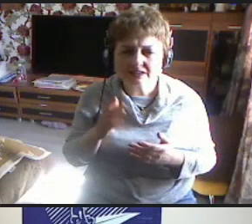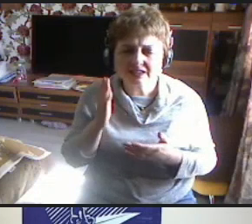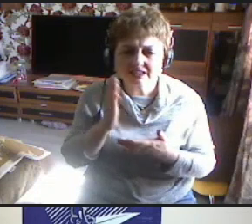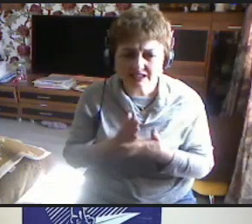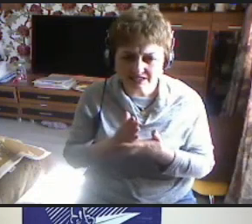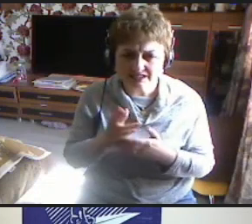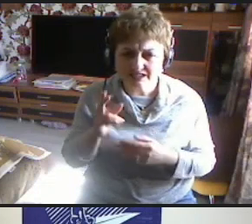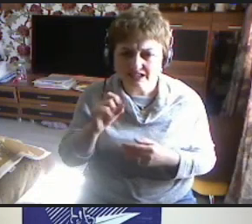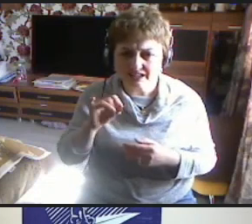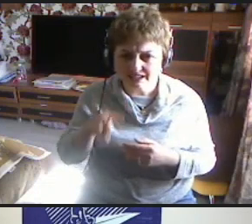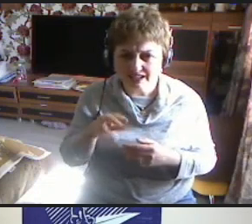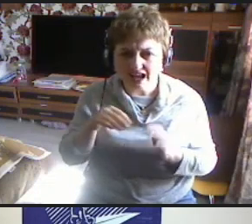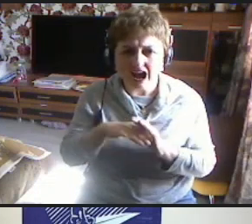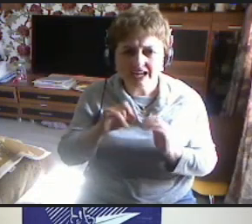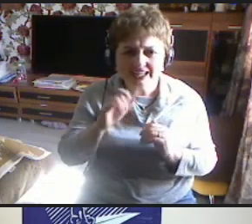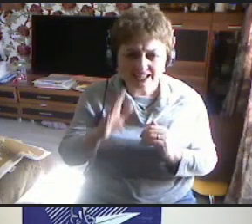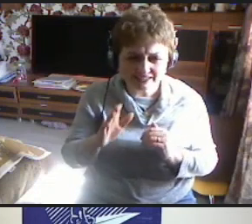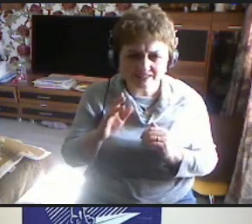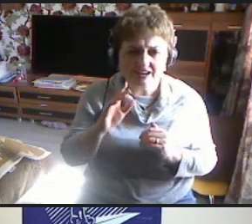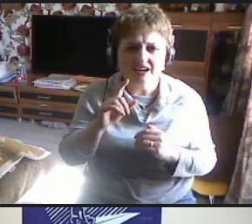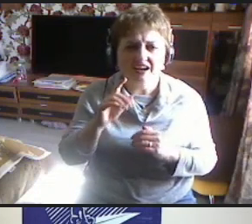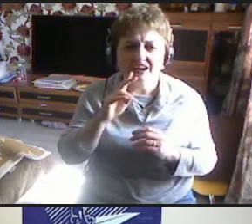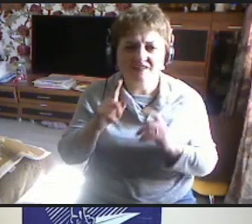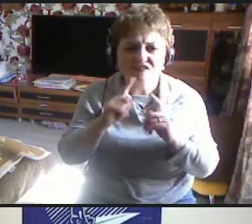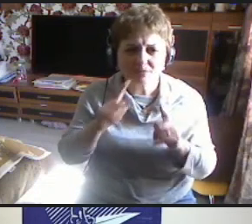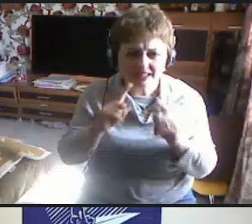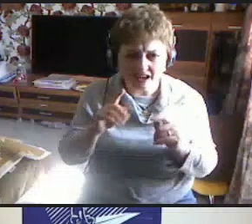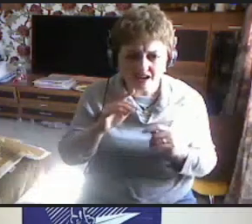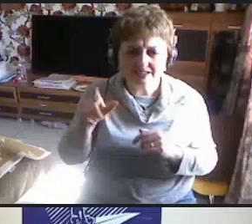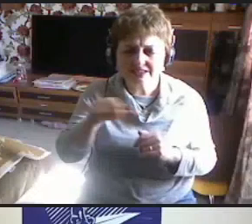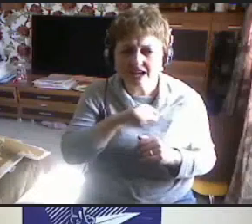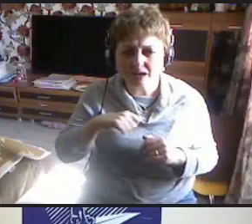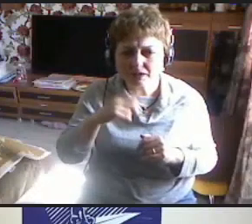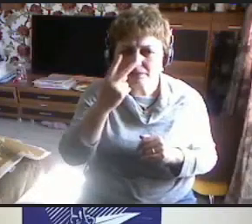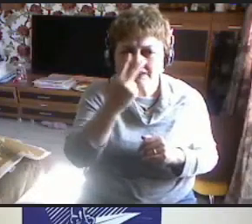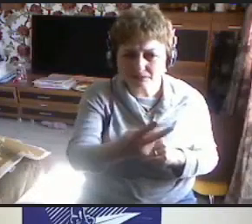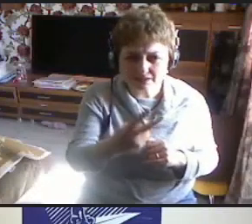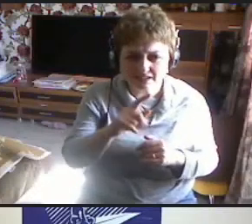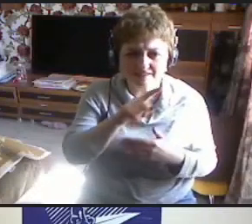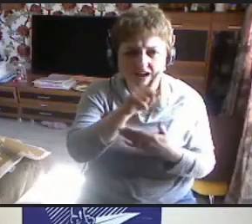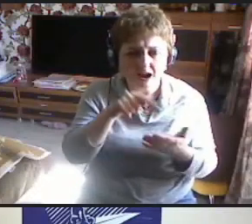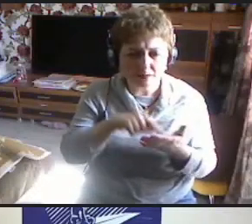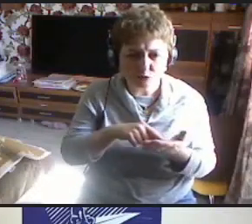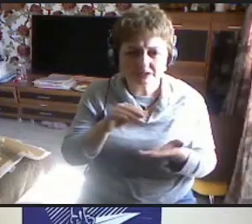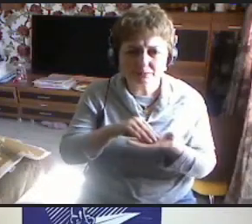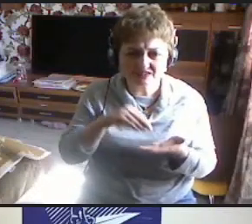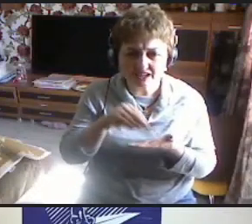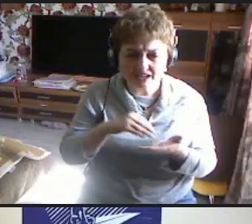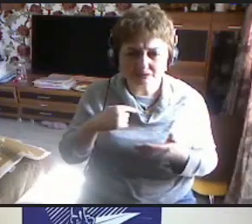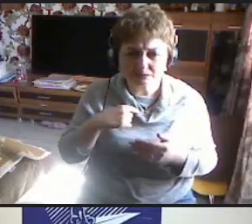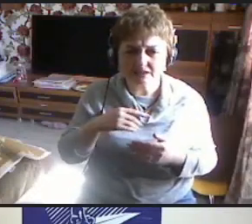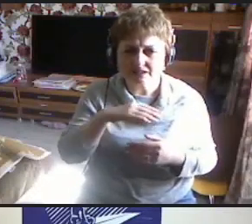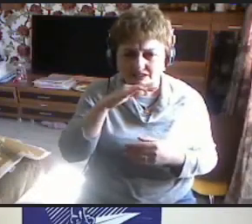архив вебинаров. Посмотрите сами, потому что вопрос, к сожалению, повторяется. Мы достаточно давно, например,